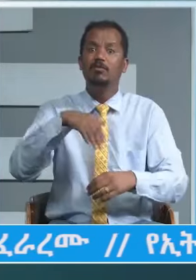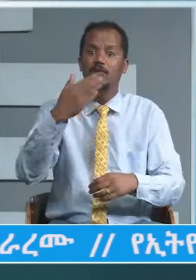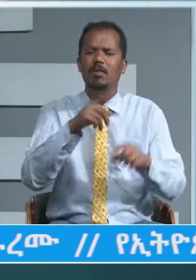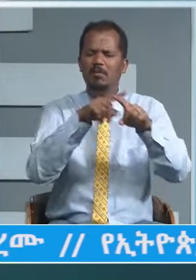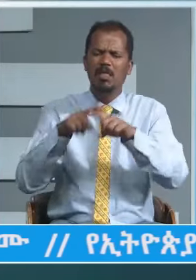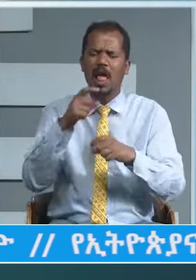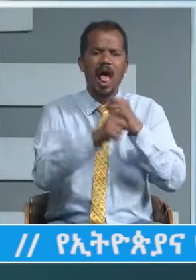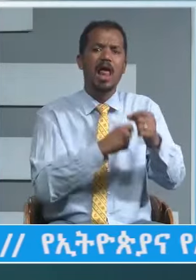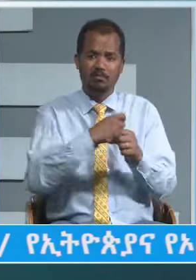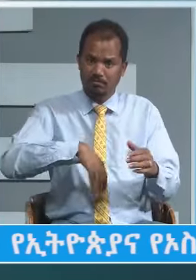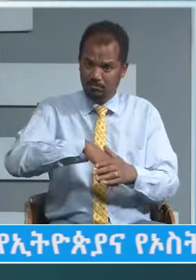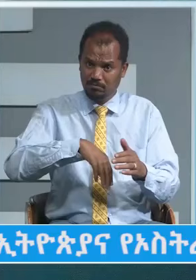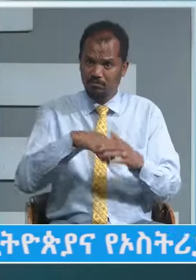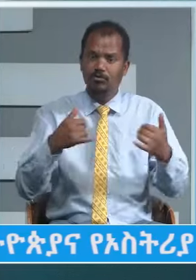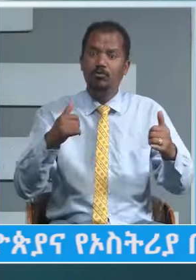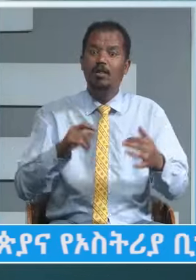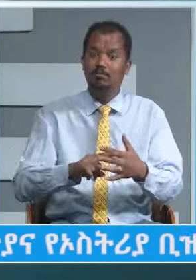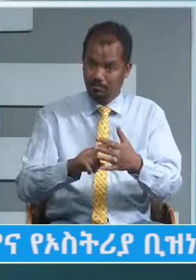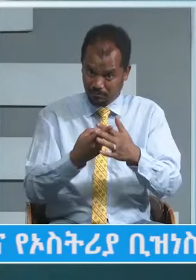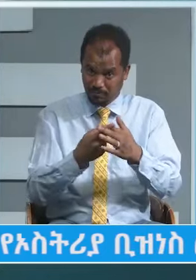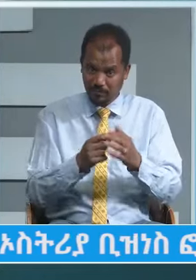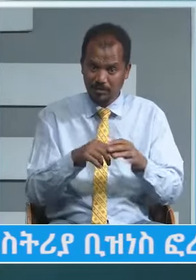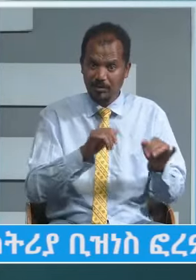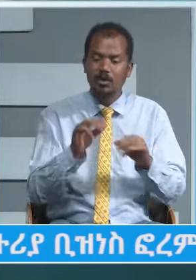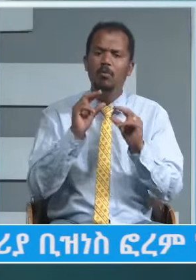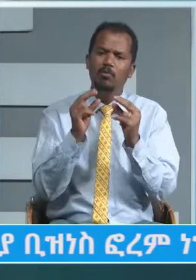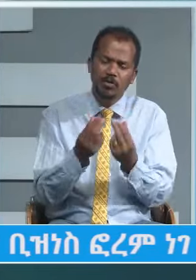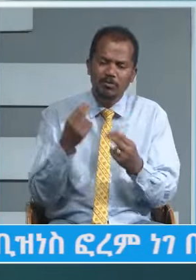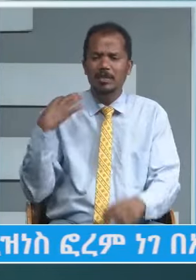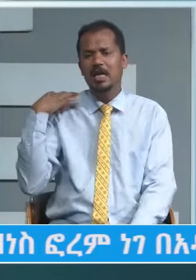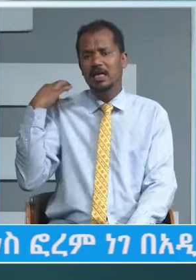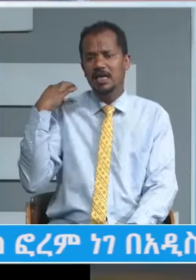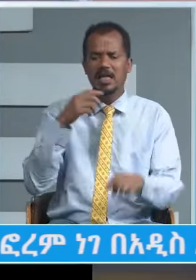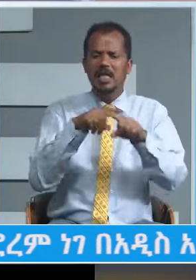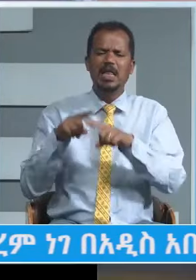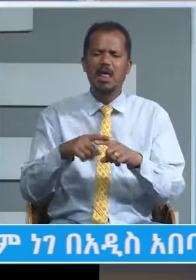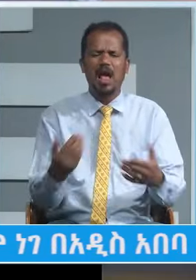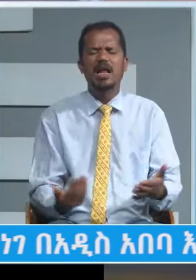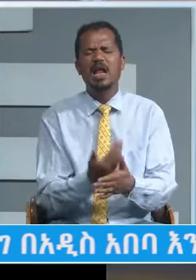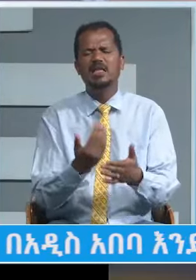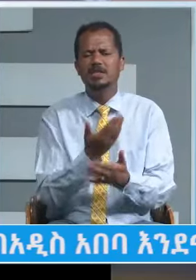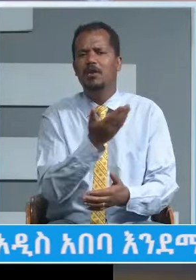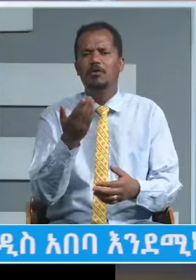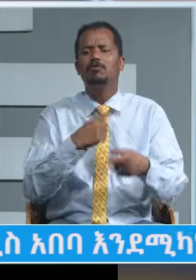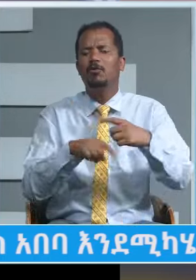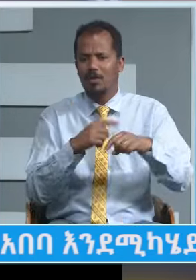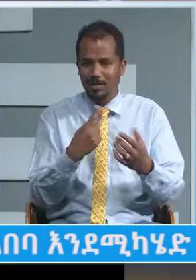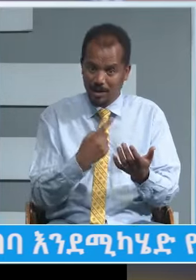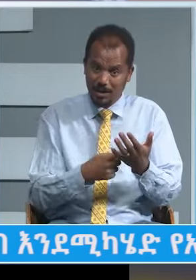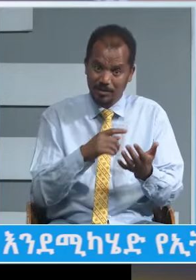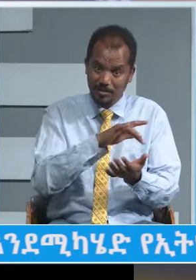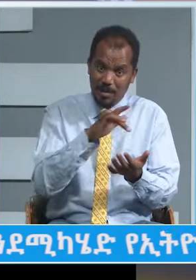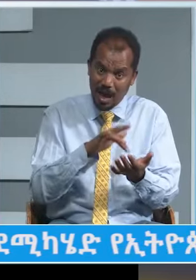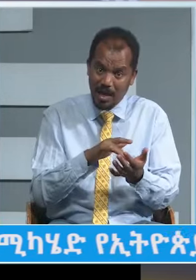ከኢንተርናሽናል ብሬክ በኋላ በተለያዩ የዓለማችን የእግር ኳስ ሊጎች ጨዋታዎች ሲደረጉ እንደ ቡድንም እንደ ግለሰብም የተለያዩ አዳዲስ ክብረ ወሰኖች